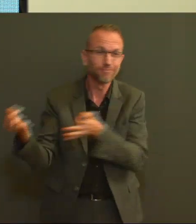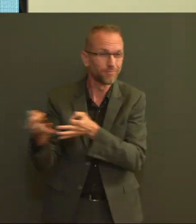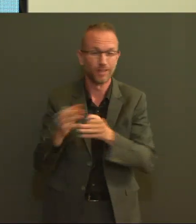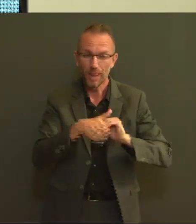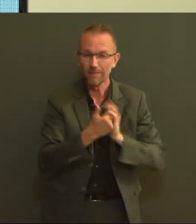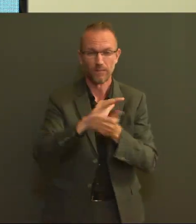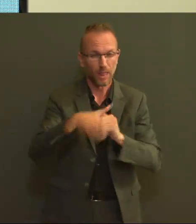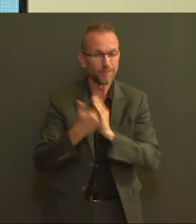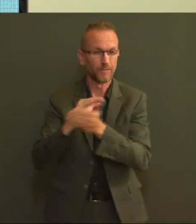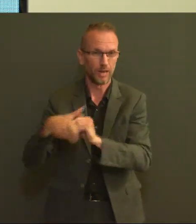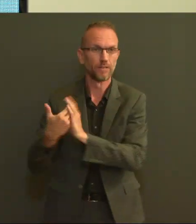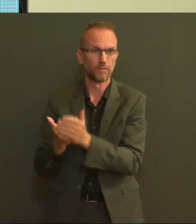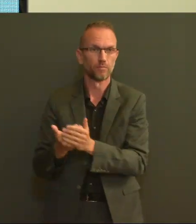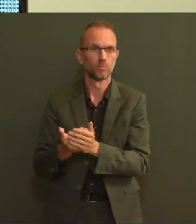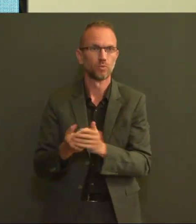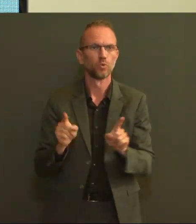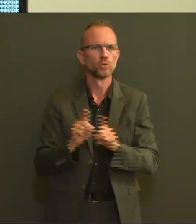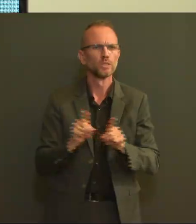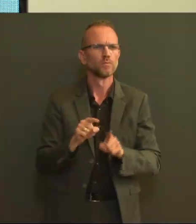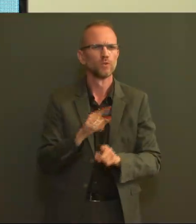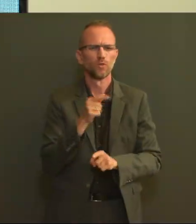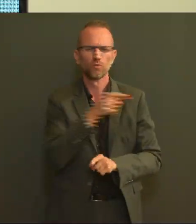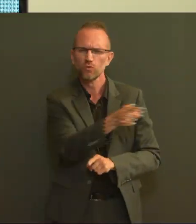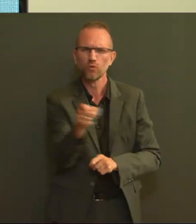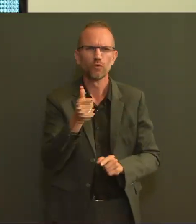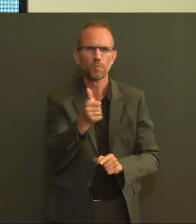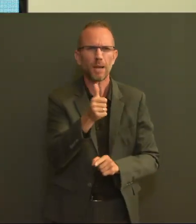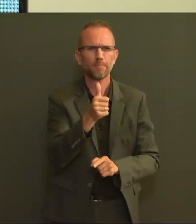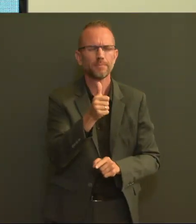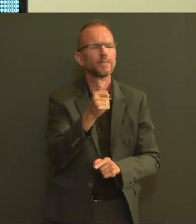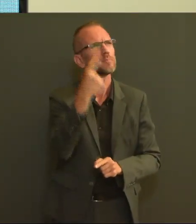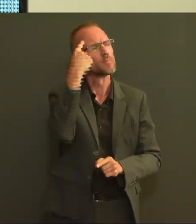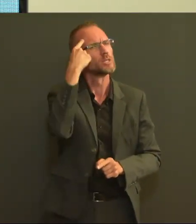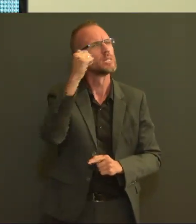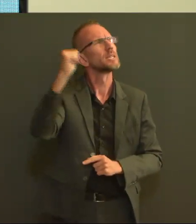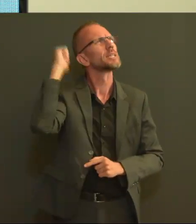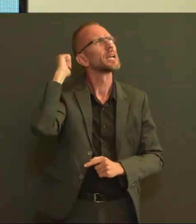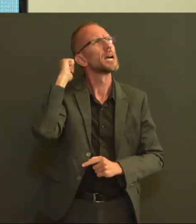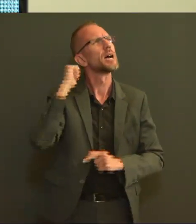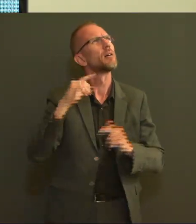auriez dû vous laver les mains hier et que vous ne l'avez pas fait et faites-le aujourd'hui.